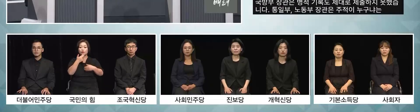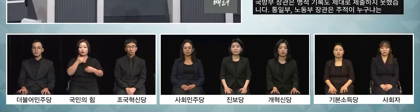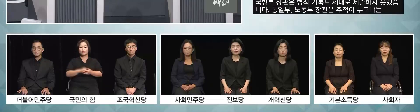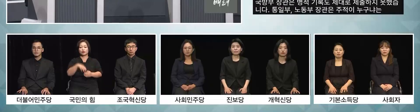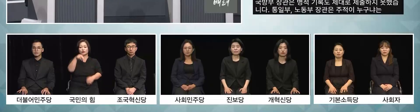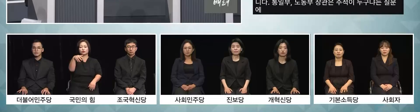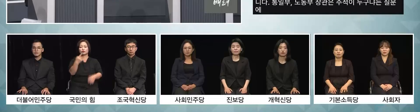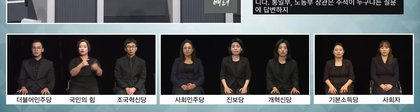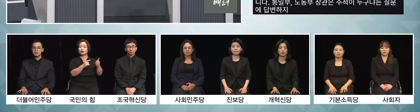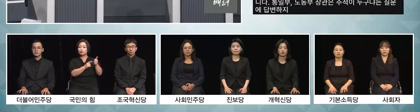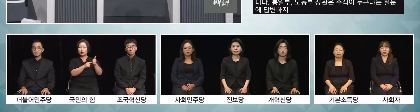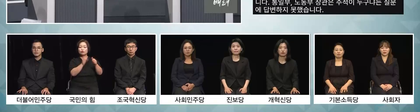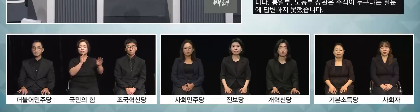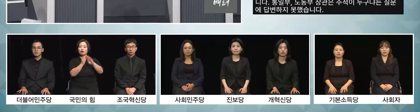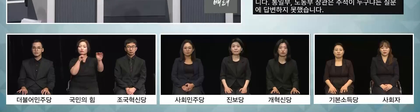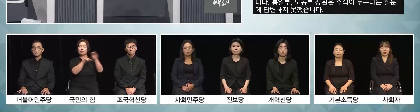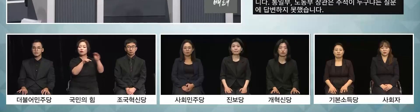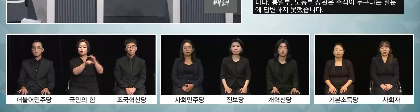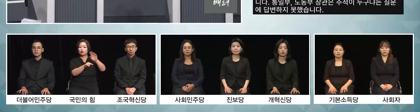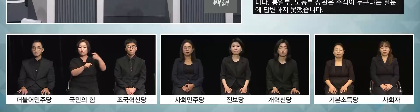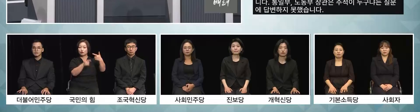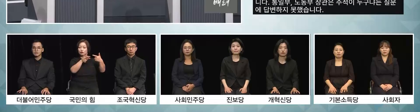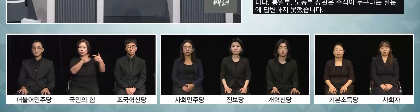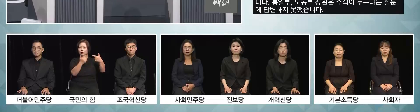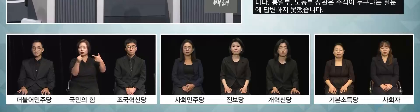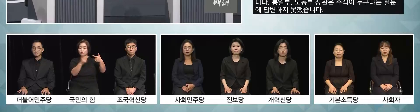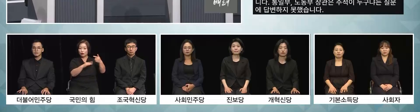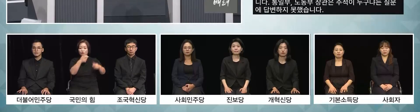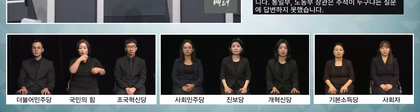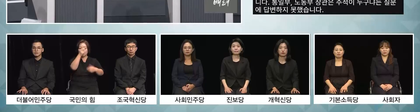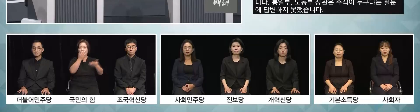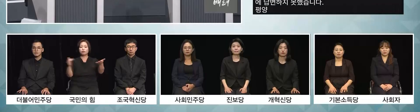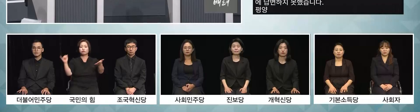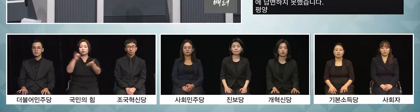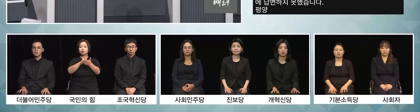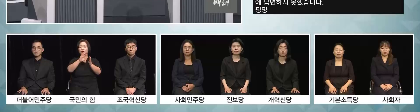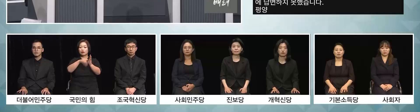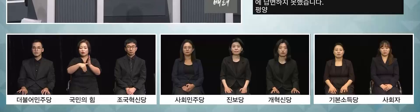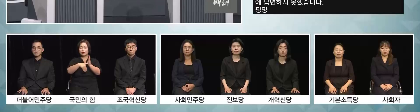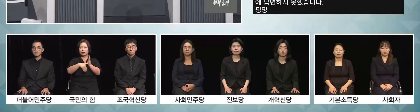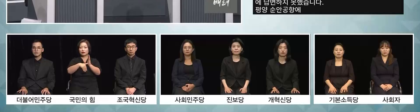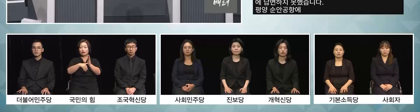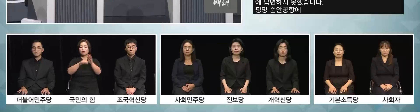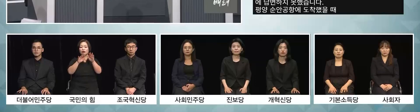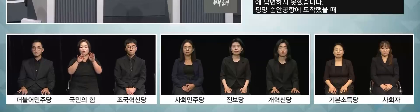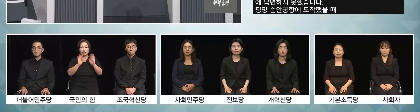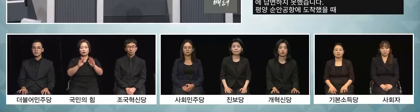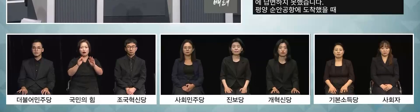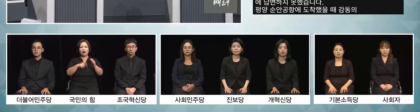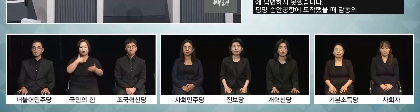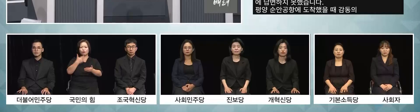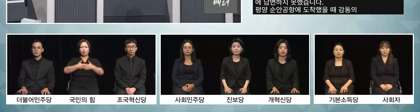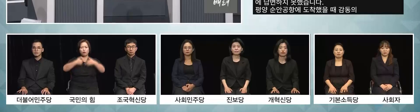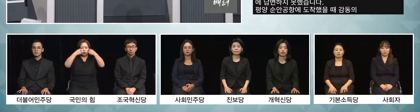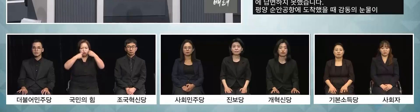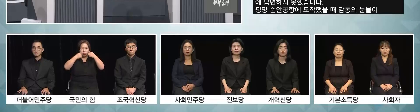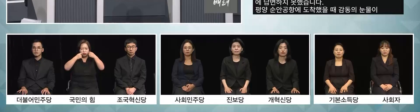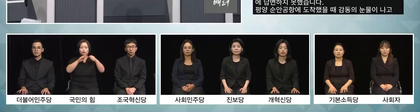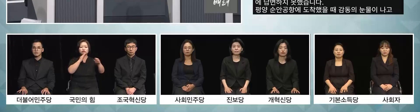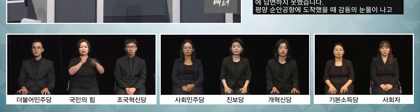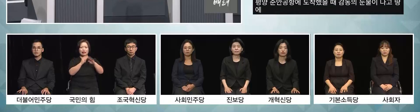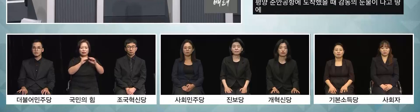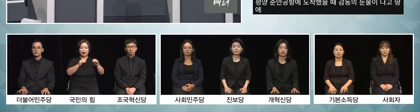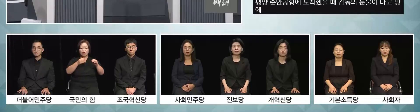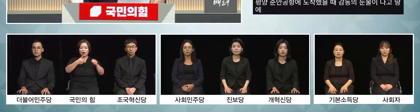장관은 북한 방문만 16번을 했고 평양 순환공항에 도착했을 때에 감동의 눈물이 나고 땅에 입맞춤을 하고 싶었다. 뭐